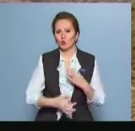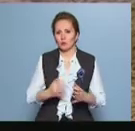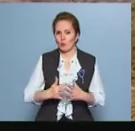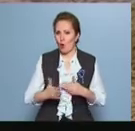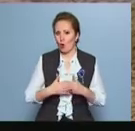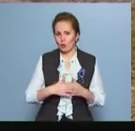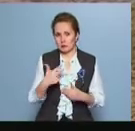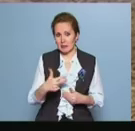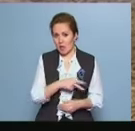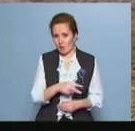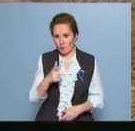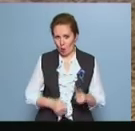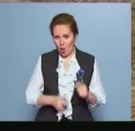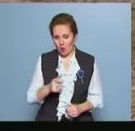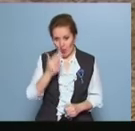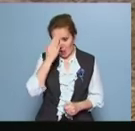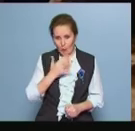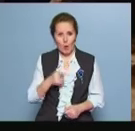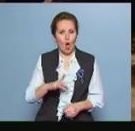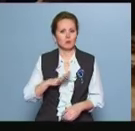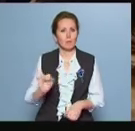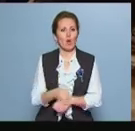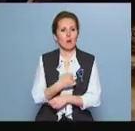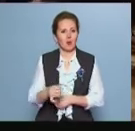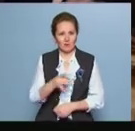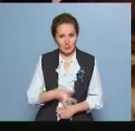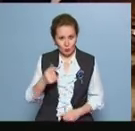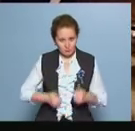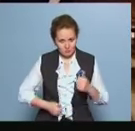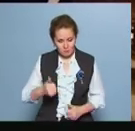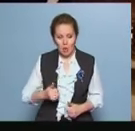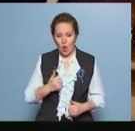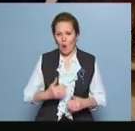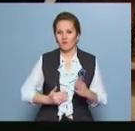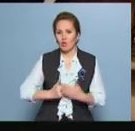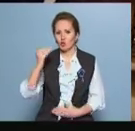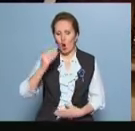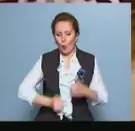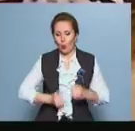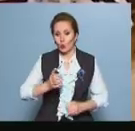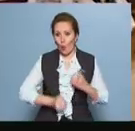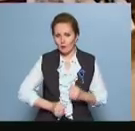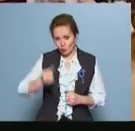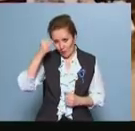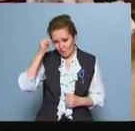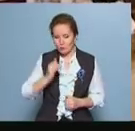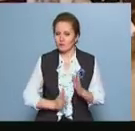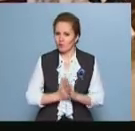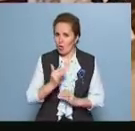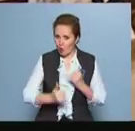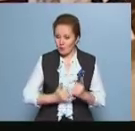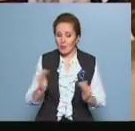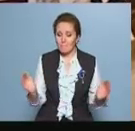Летом она стала победителем в республиканском конкурсе. Высокоудойных животных на этой ферме выращивают вот из таких маленьких, но породистых